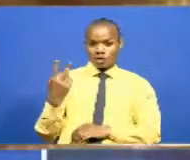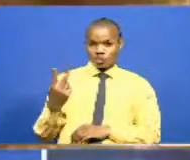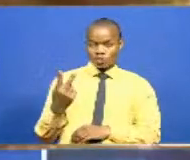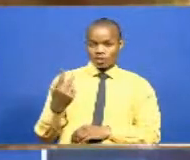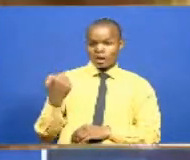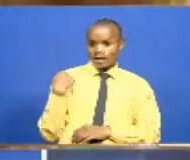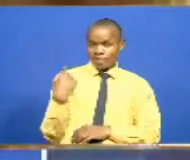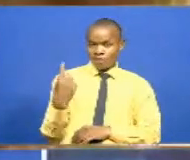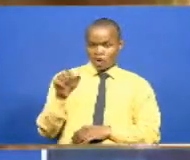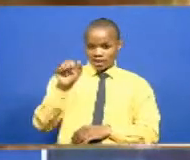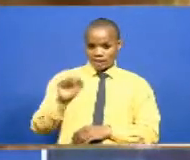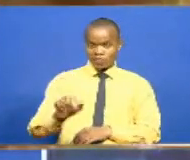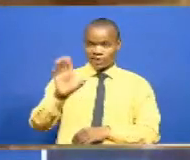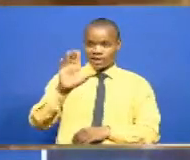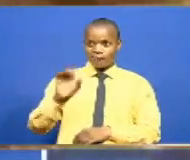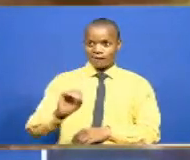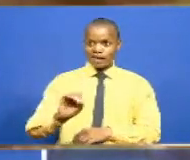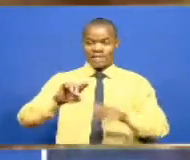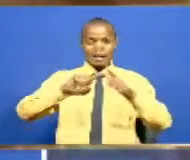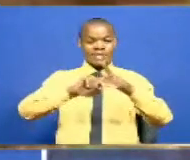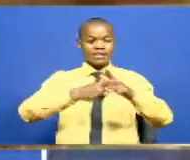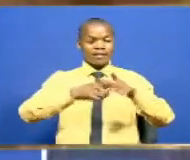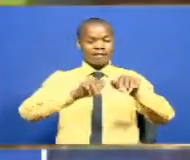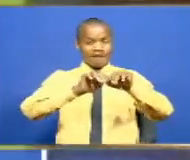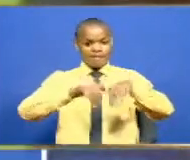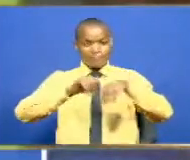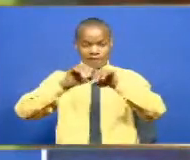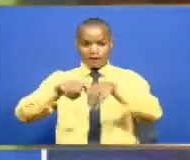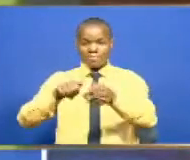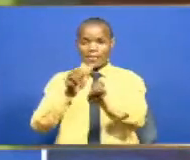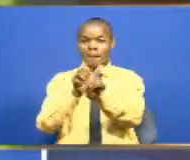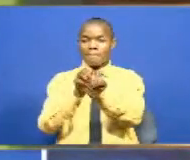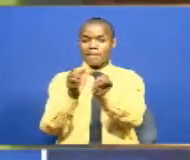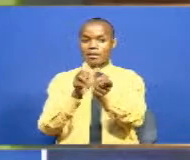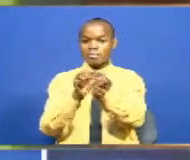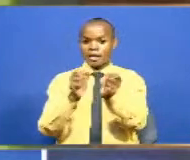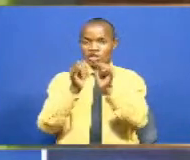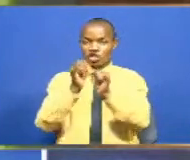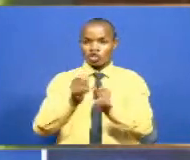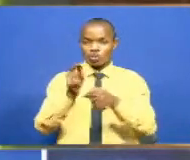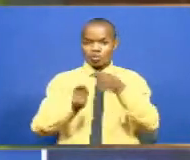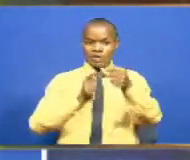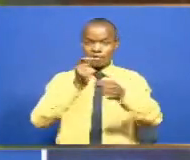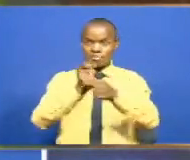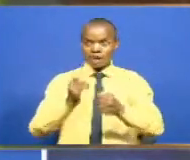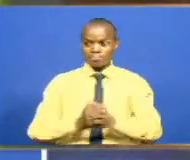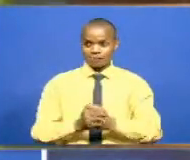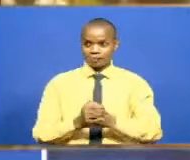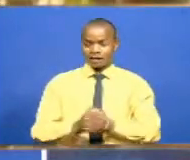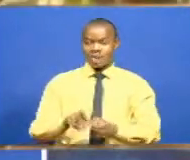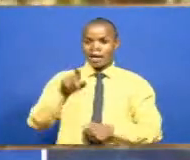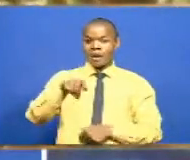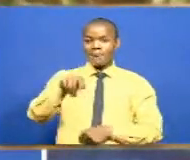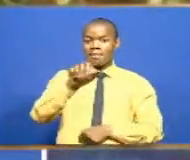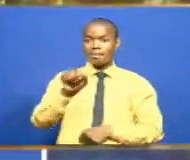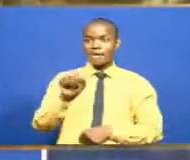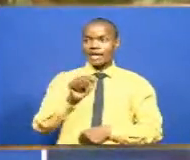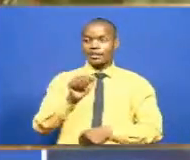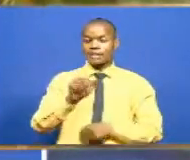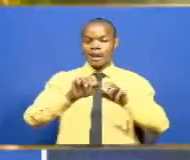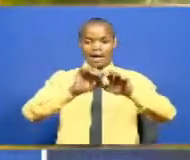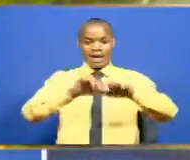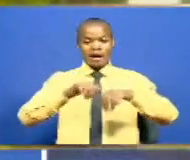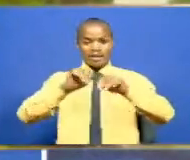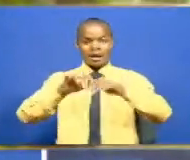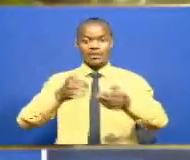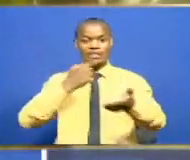kuanzisha kilimo biashara cha mahindi kisaki. Katibu wa Wizara ya Kilimo Hamadi Boga amesema mahindi hayo yanatarajiwa